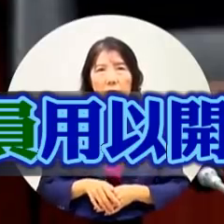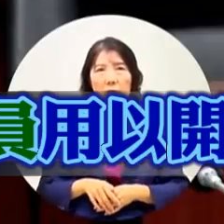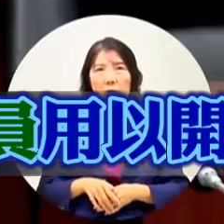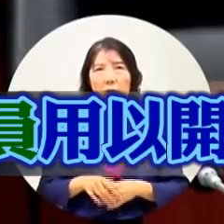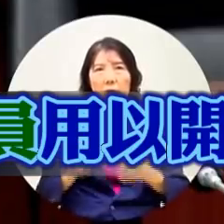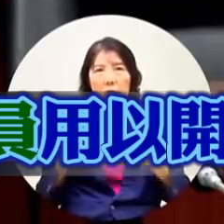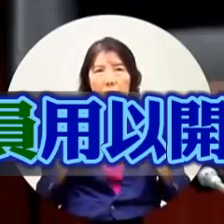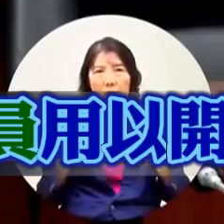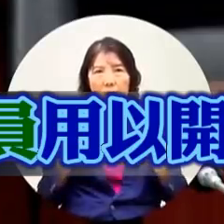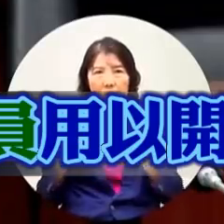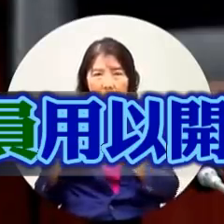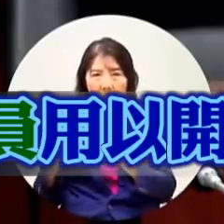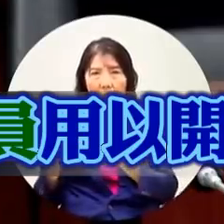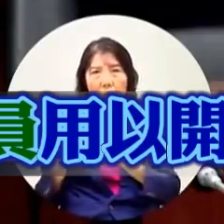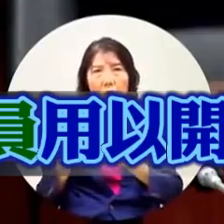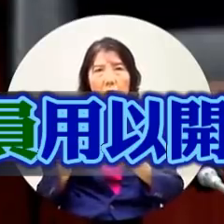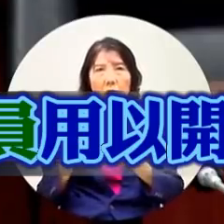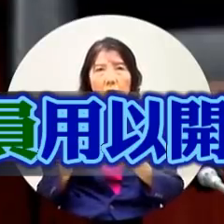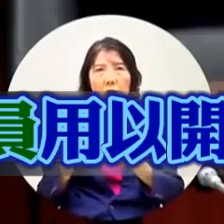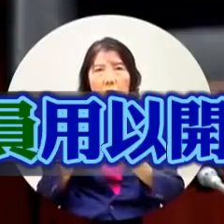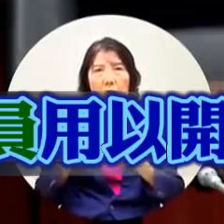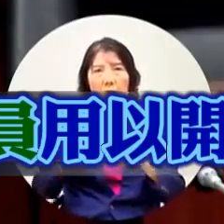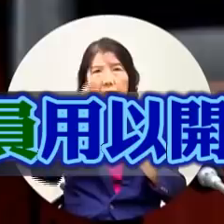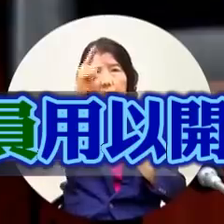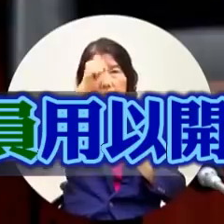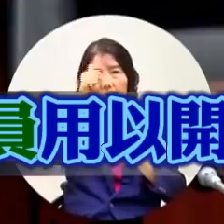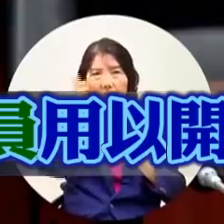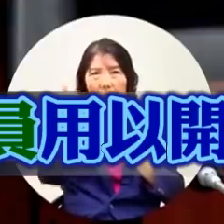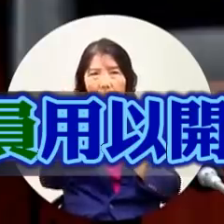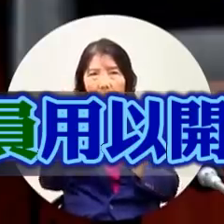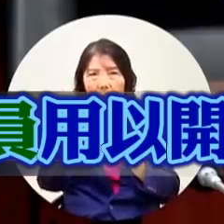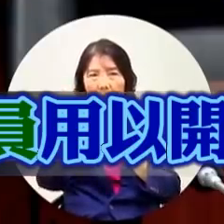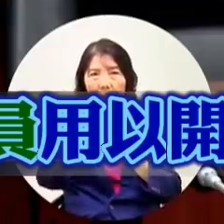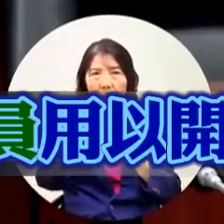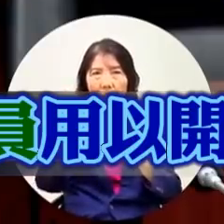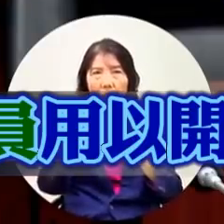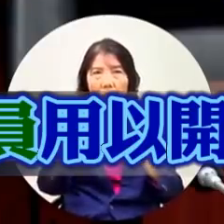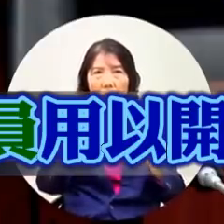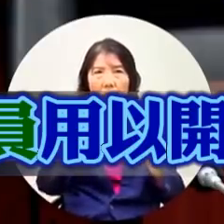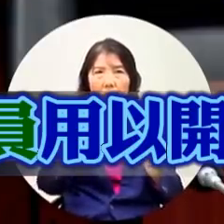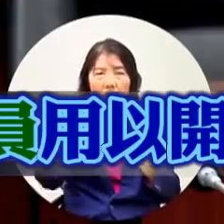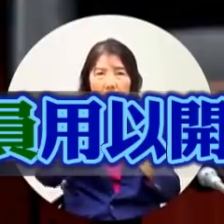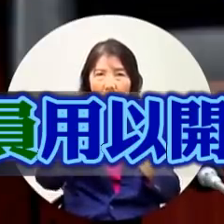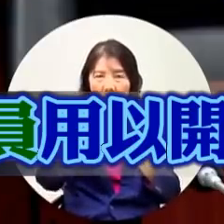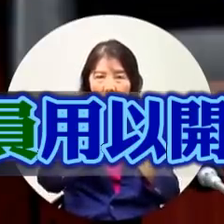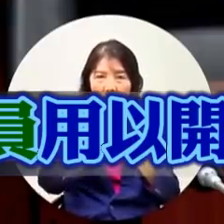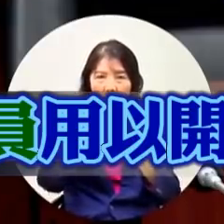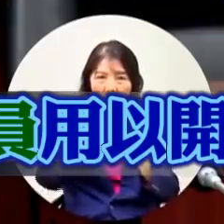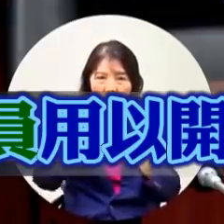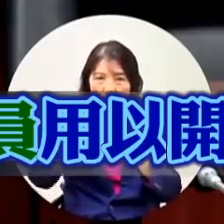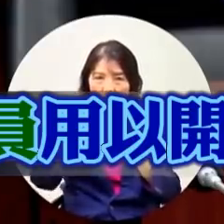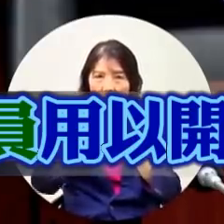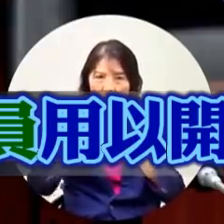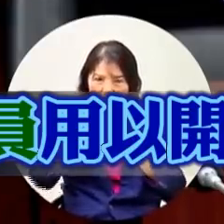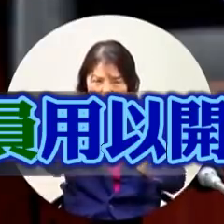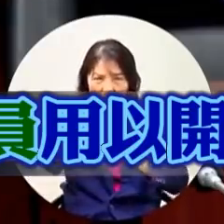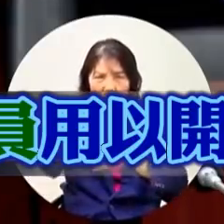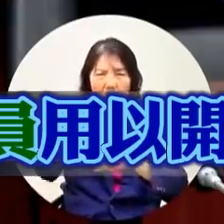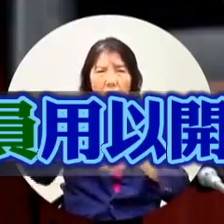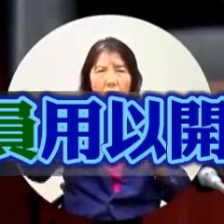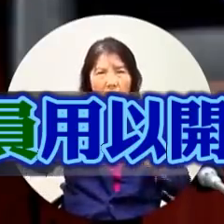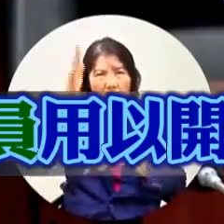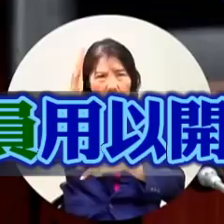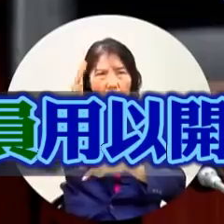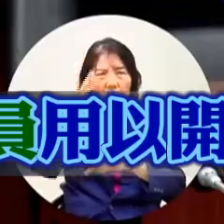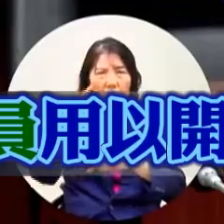还是一样。在跟黄光芹女士敲版税的事情，是不是已经逾越了这个行政的分际跟伦